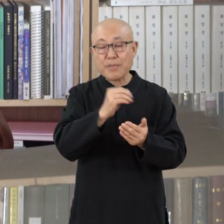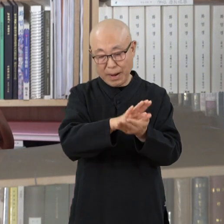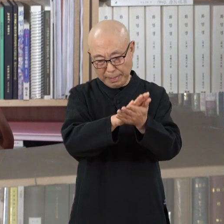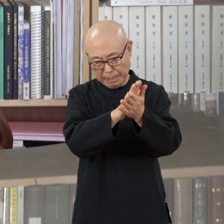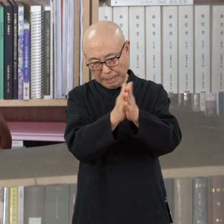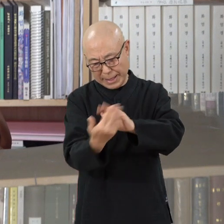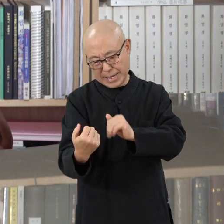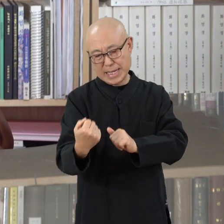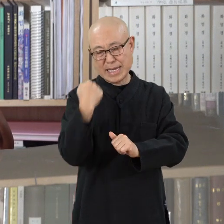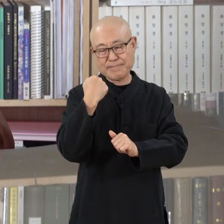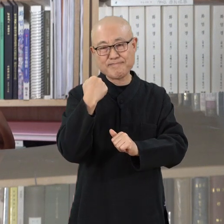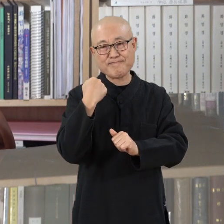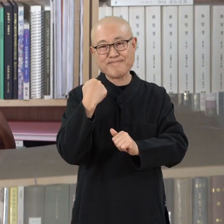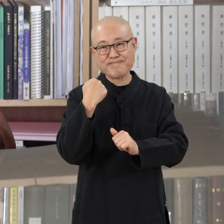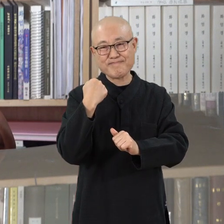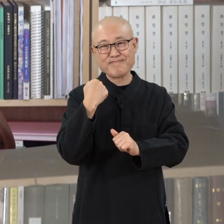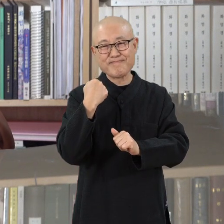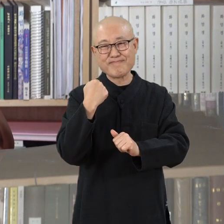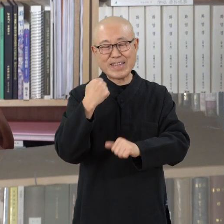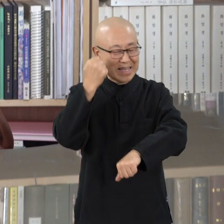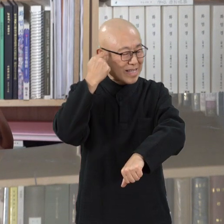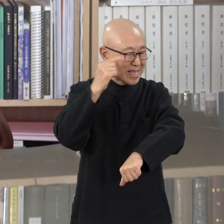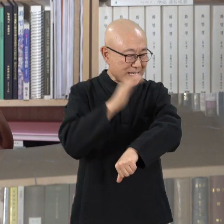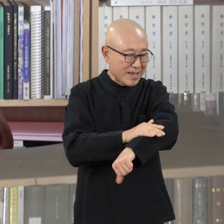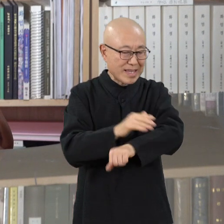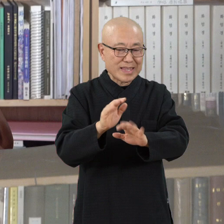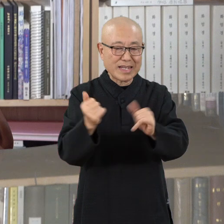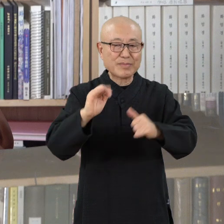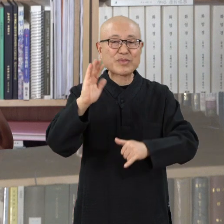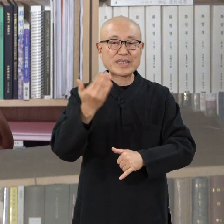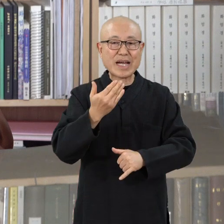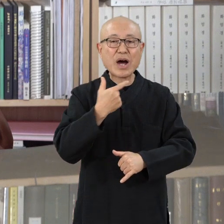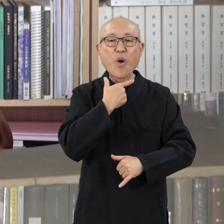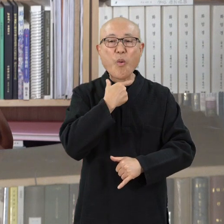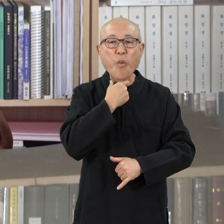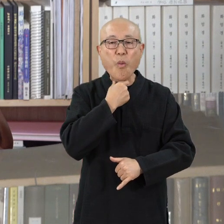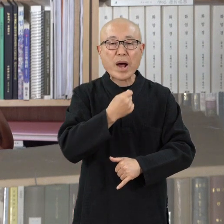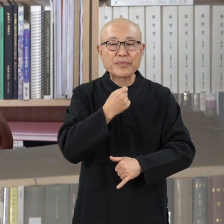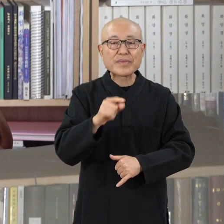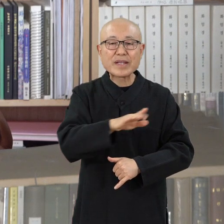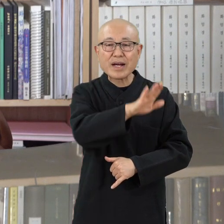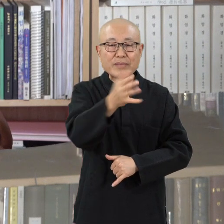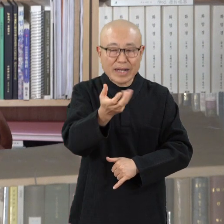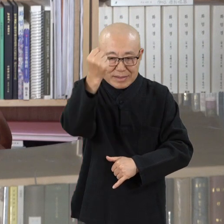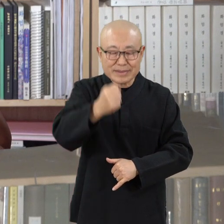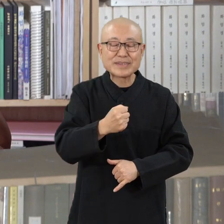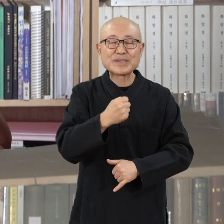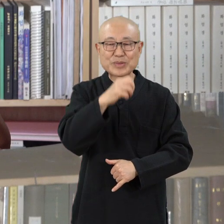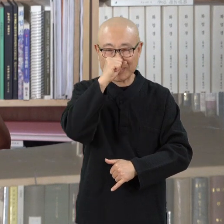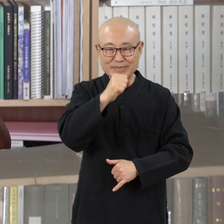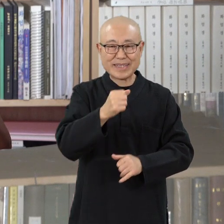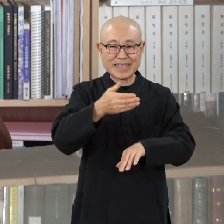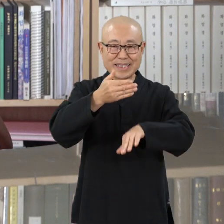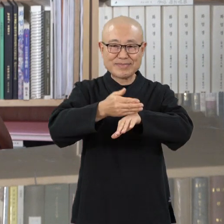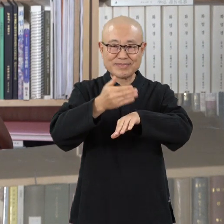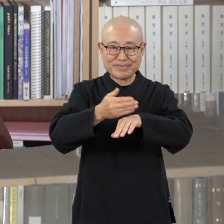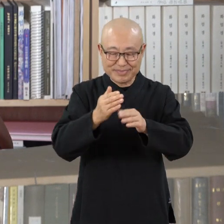만드는 그런 사람이 되자. 그리고 원력을 세워주시기를 부탁드립니다.